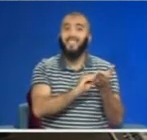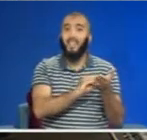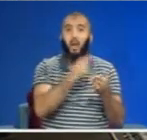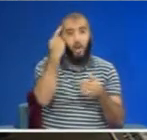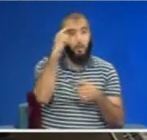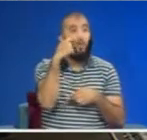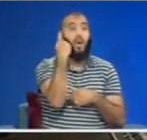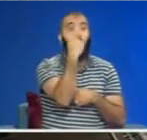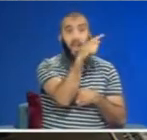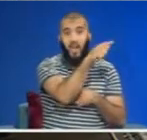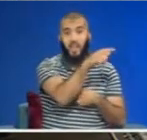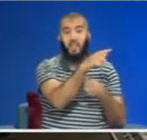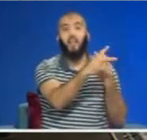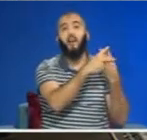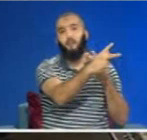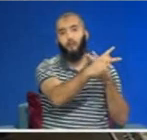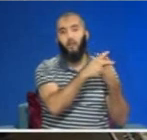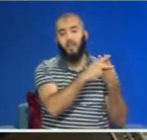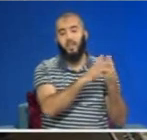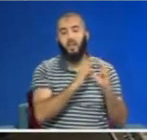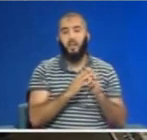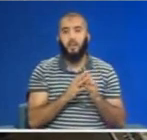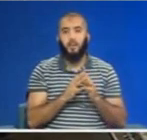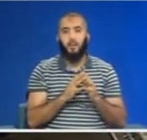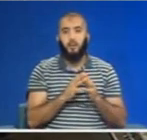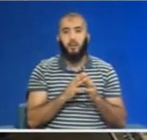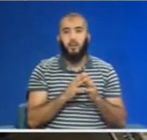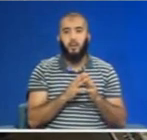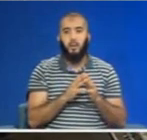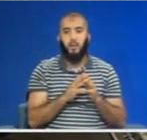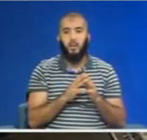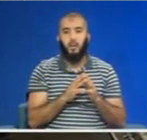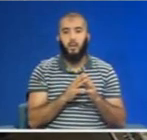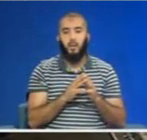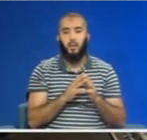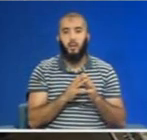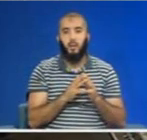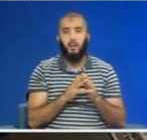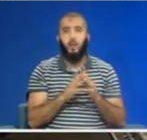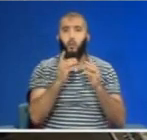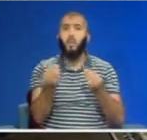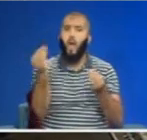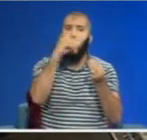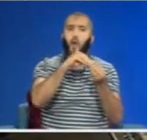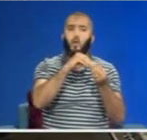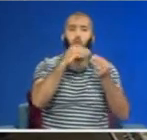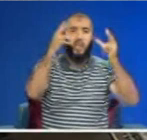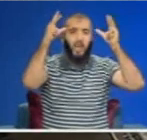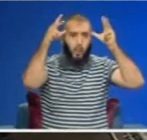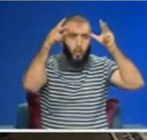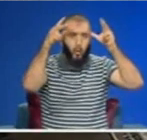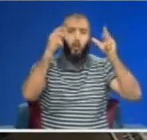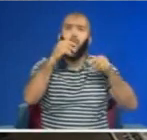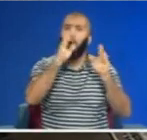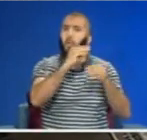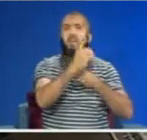500 ألف، يعني نص مليون قال له هاك اعطيه لهذه الارمله، يعني وجاب لها الخروف هذاك، جاب لها الخروف هذاك وعيدت